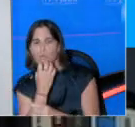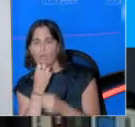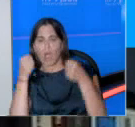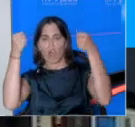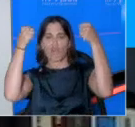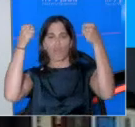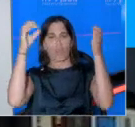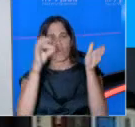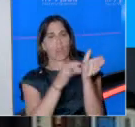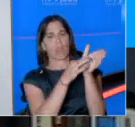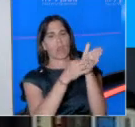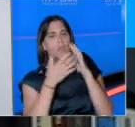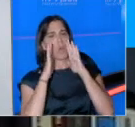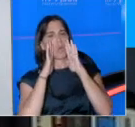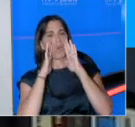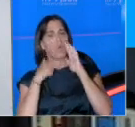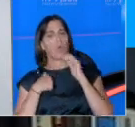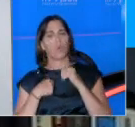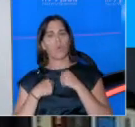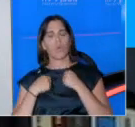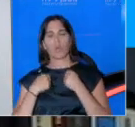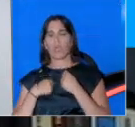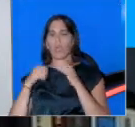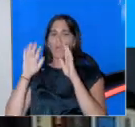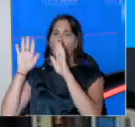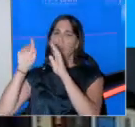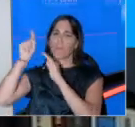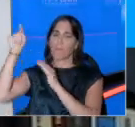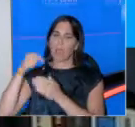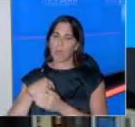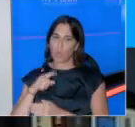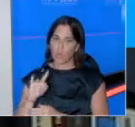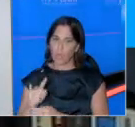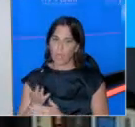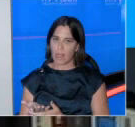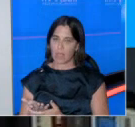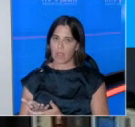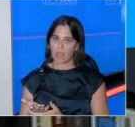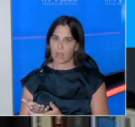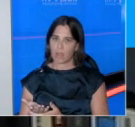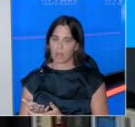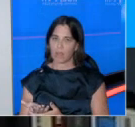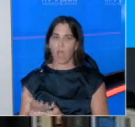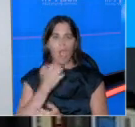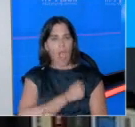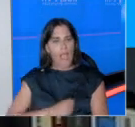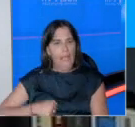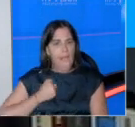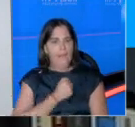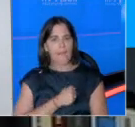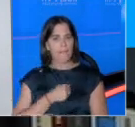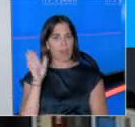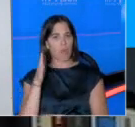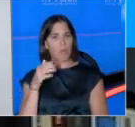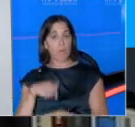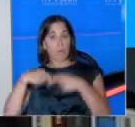מציינים, קוראים קריאות לאימאם חוסיין, באמת, אבל לאומי ביום